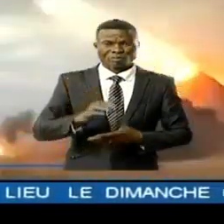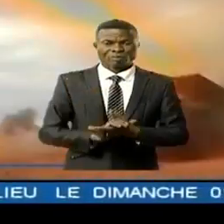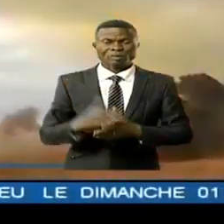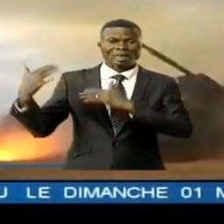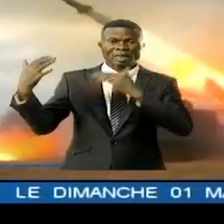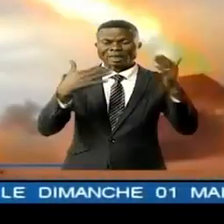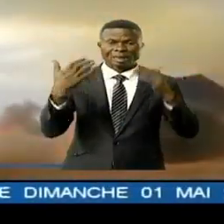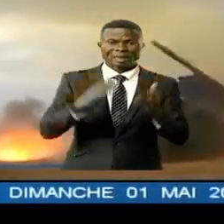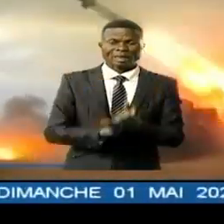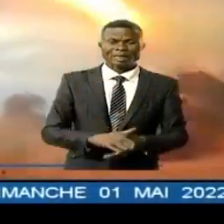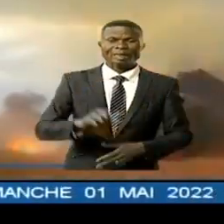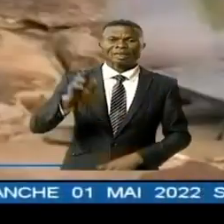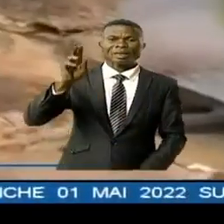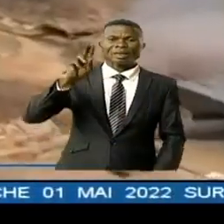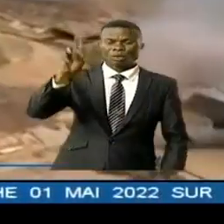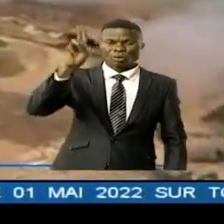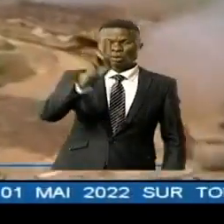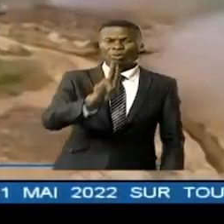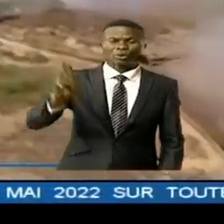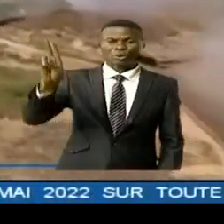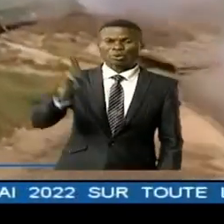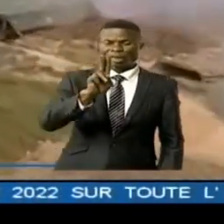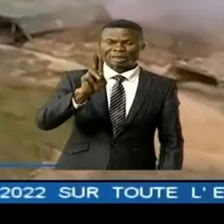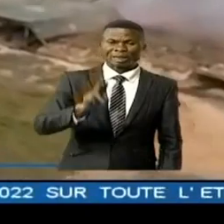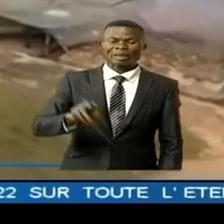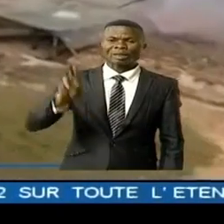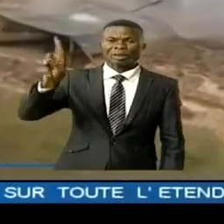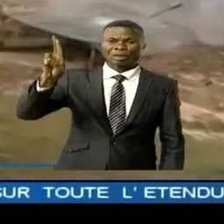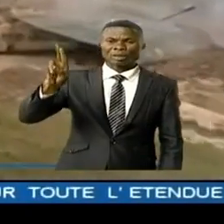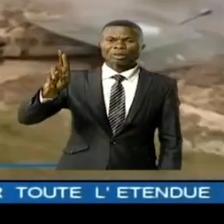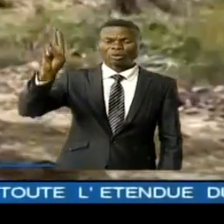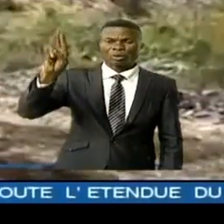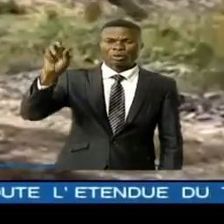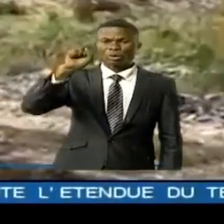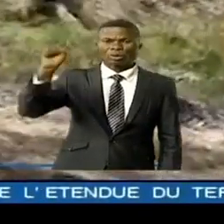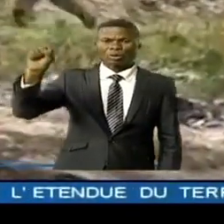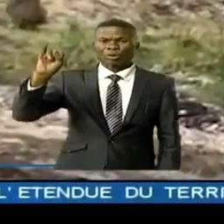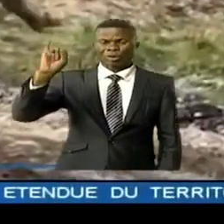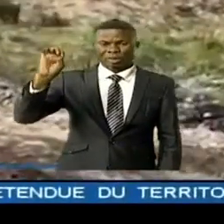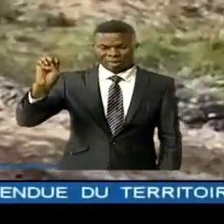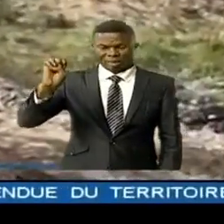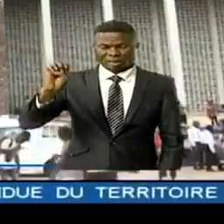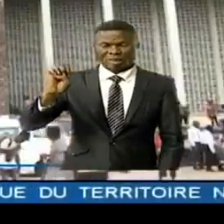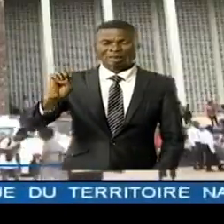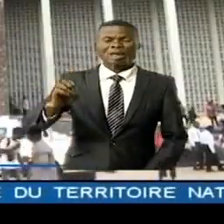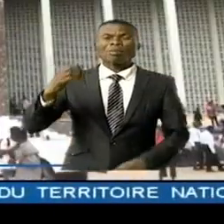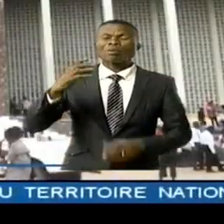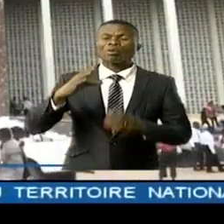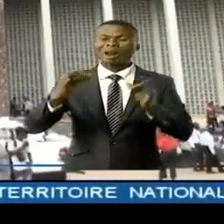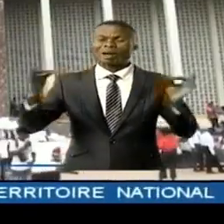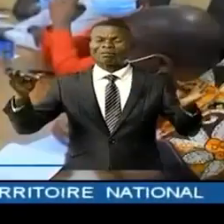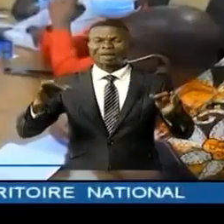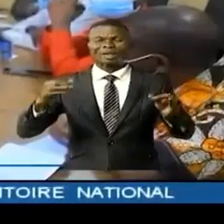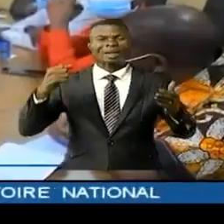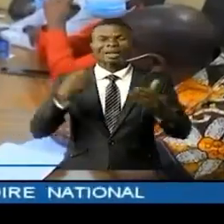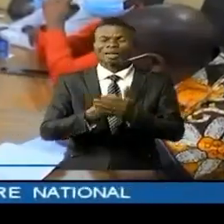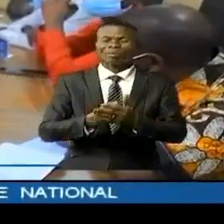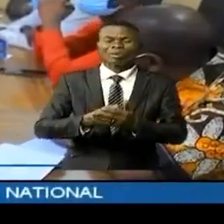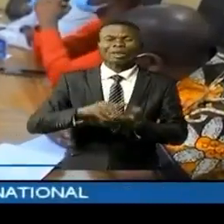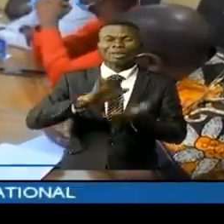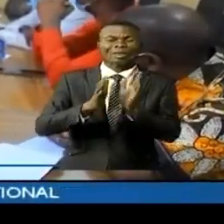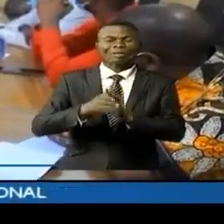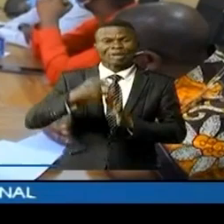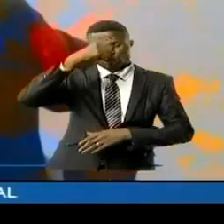la farine de blé risque de connaître une rupture pour prévenir cette carence les comités de gestion de l'université de kinshasa